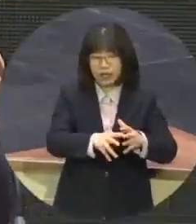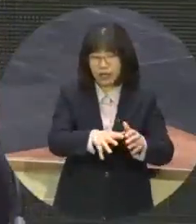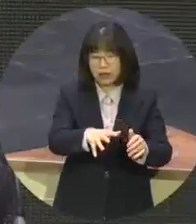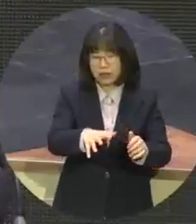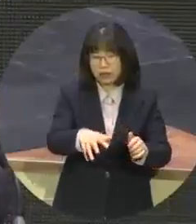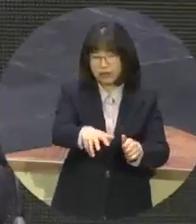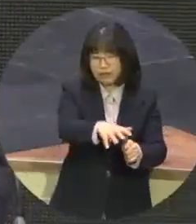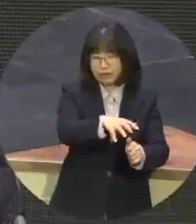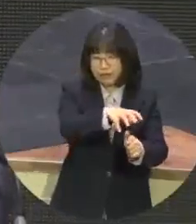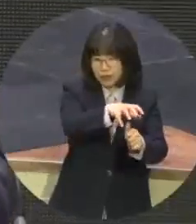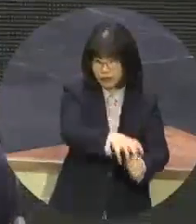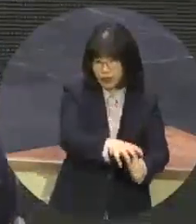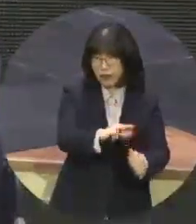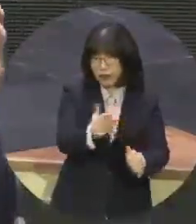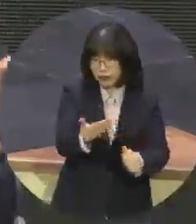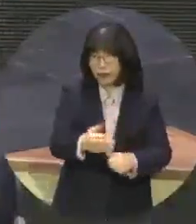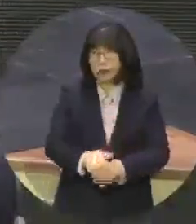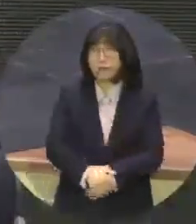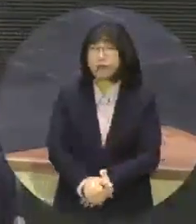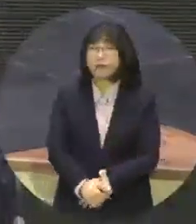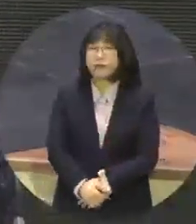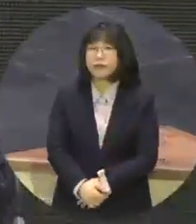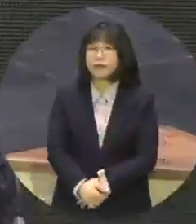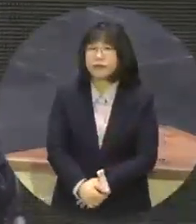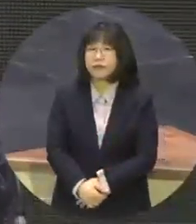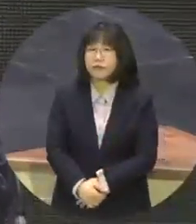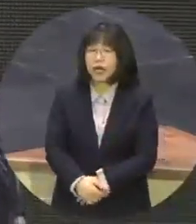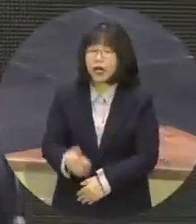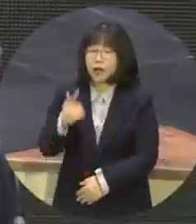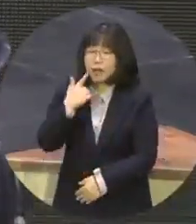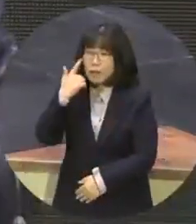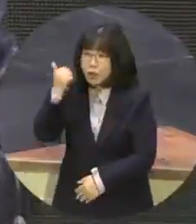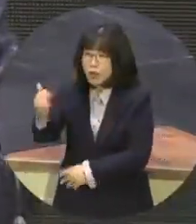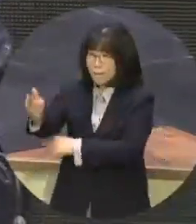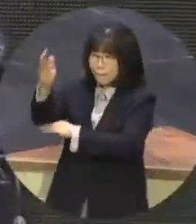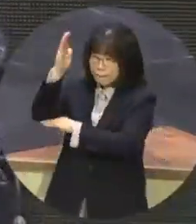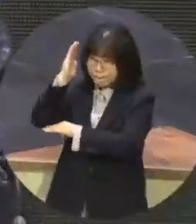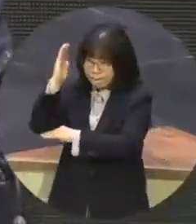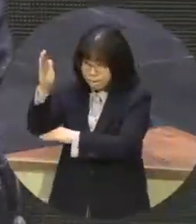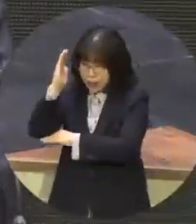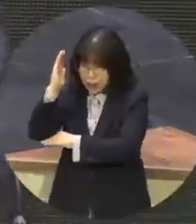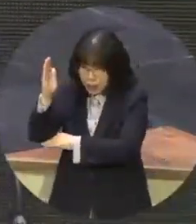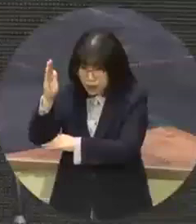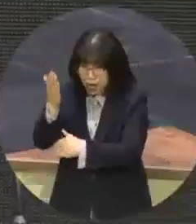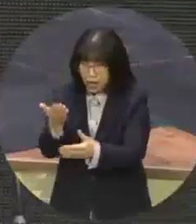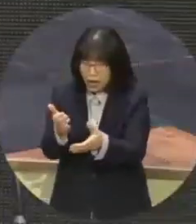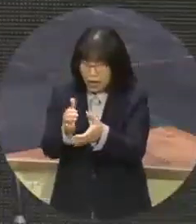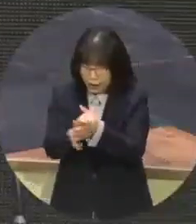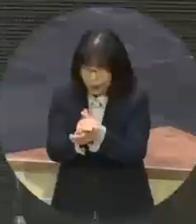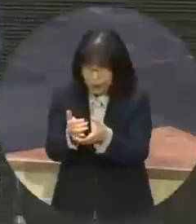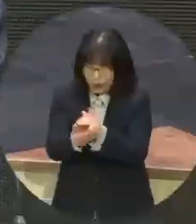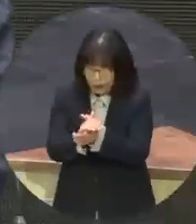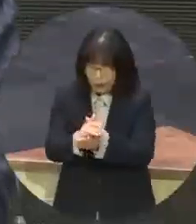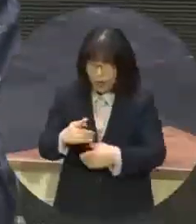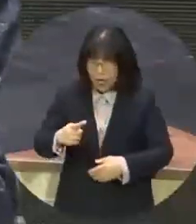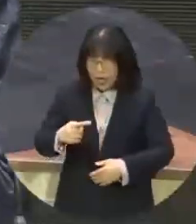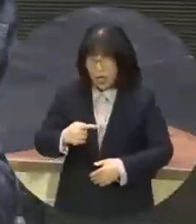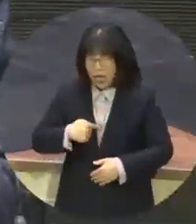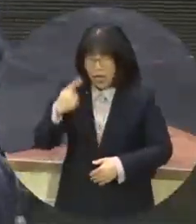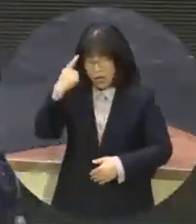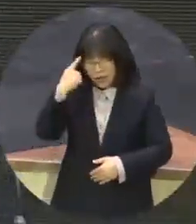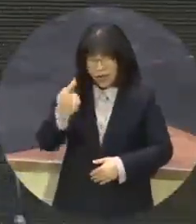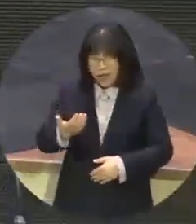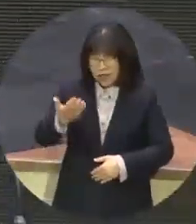주의 사자가 말씀을 증거하면 아멘 하고 그 받고 해트를 벗고